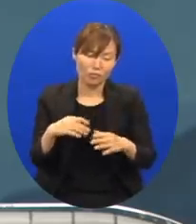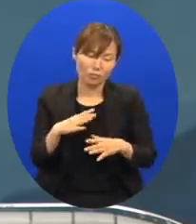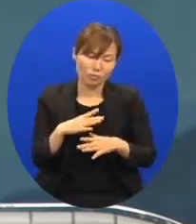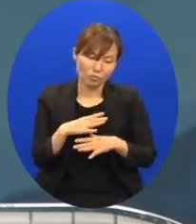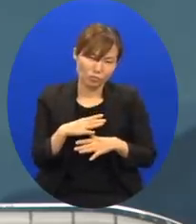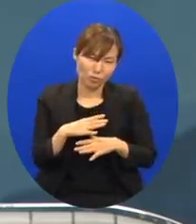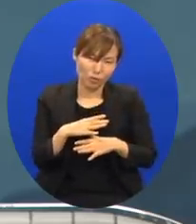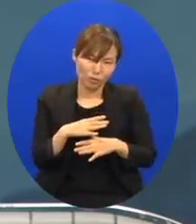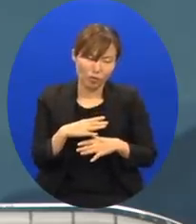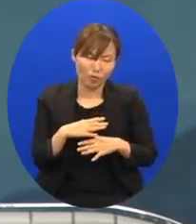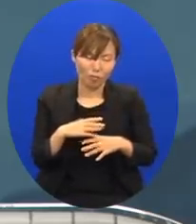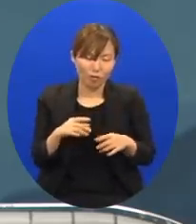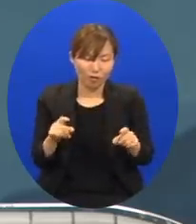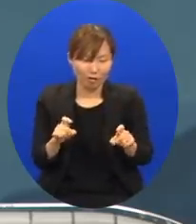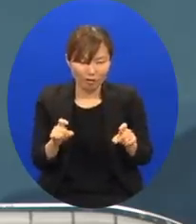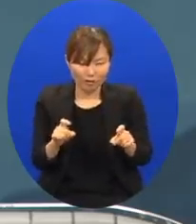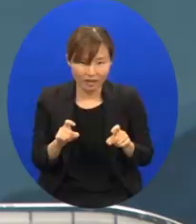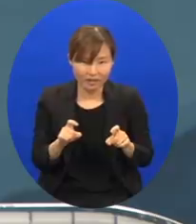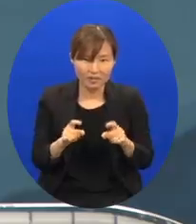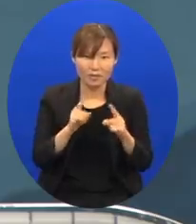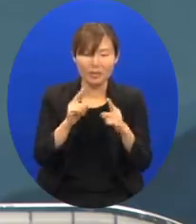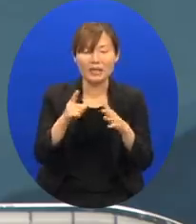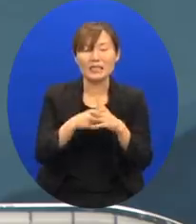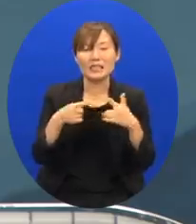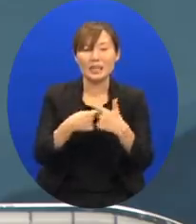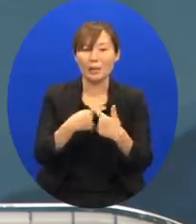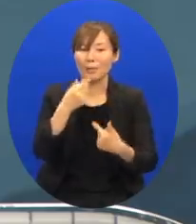제가 이 교회의 부임 에 왔을 때